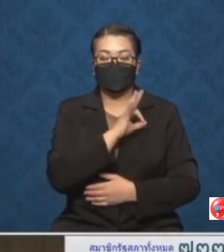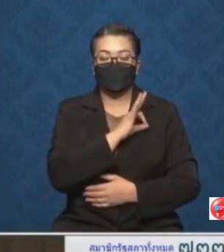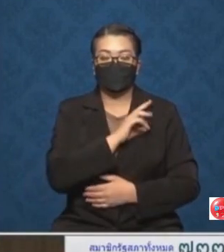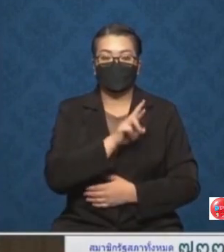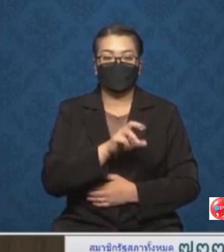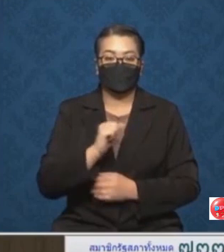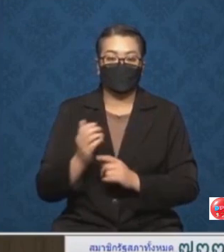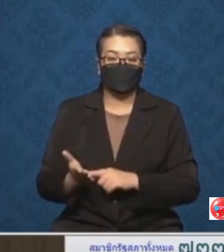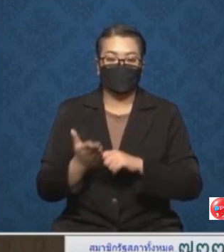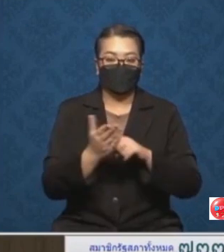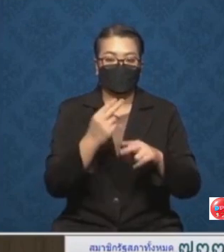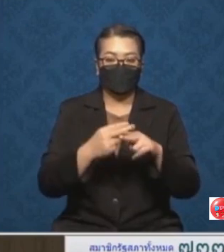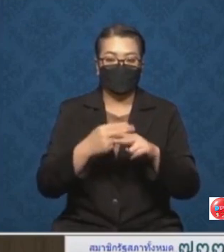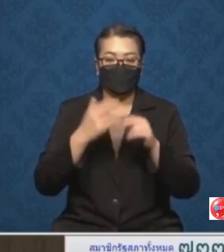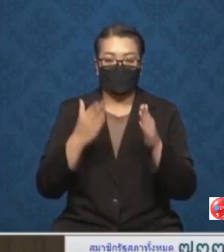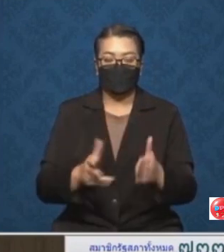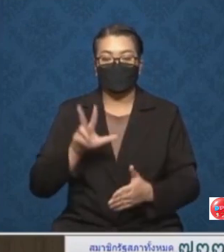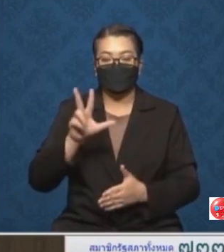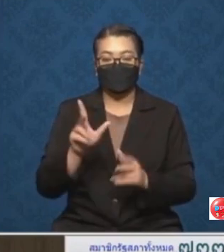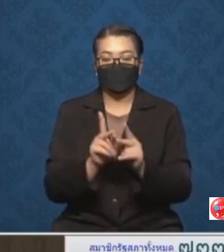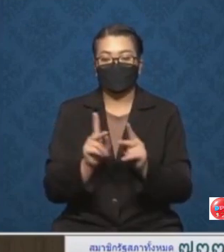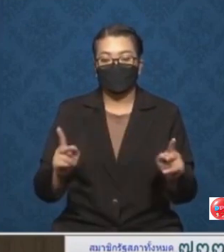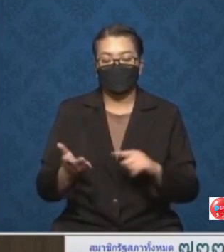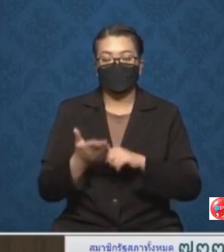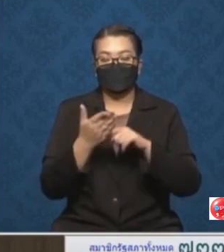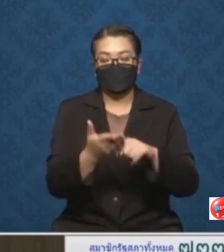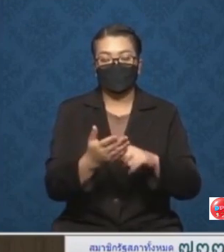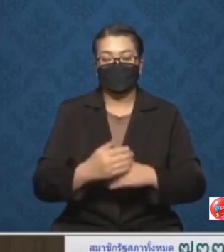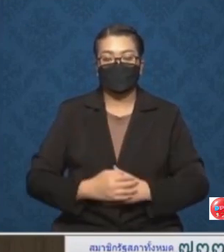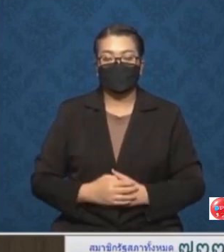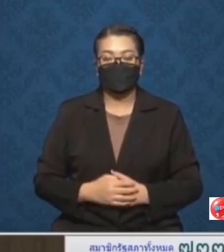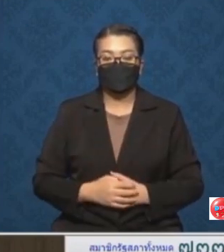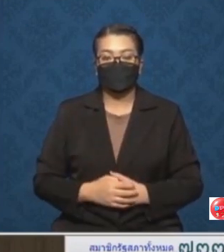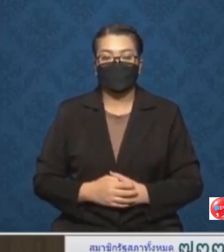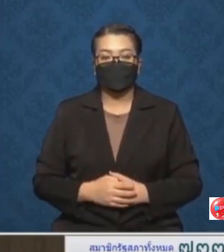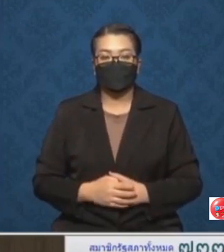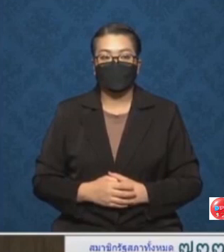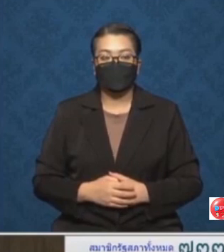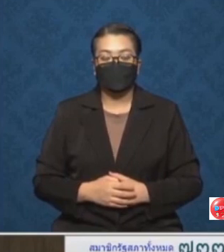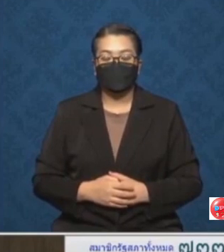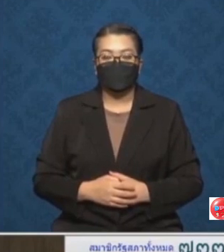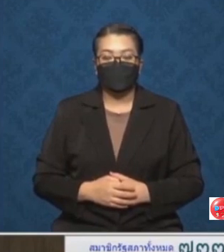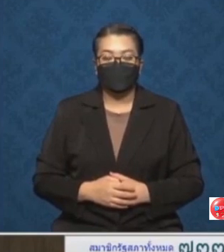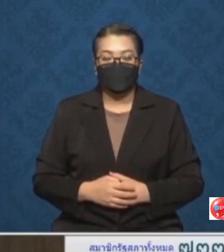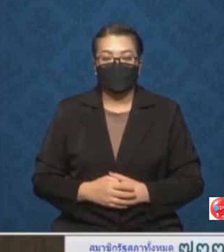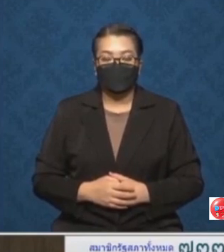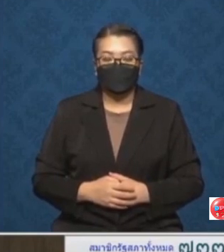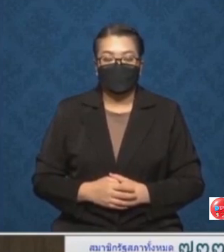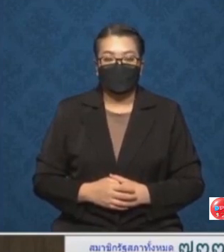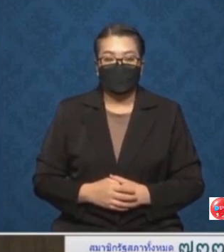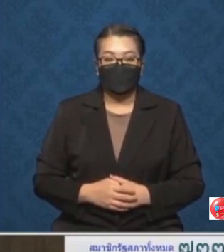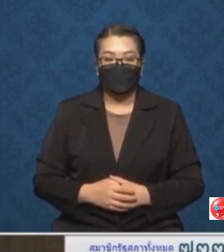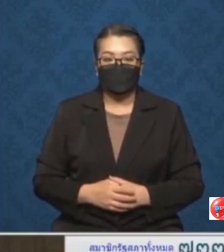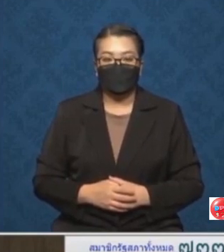ภาขอเสนอรายชื่อกรรมธิการพิจารณาร่างรัฐธรรมนูญแห่งราชอาณาจักรไทยแก้ไขเพิ่มเติมฉ